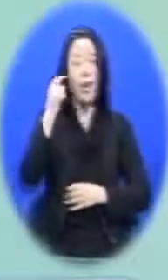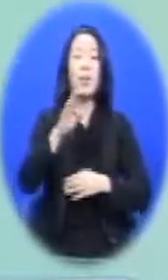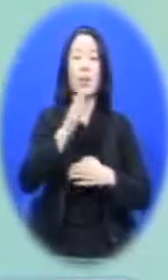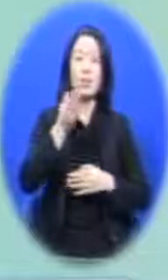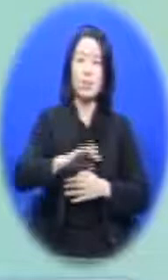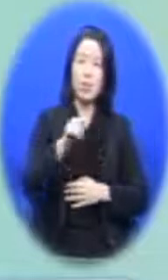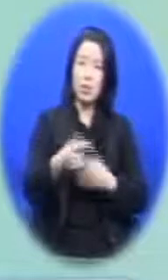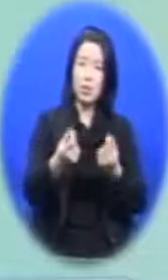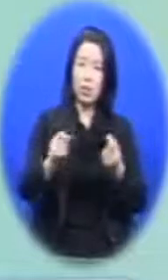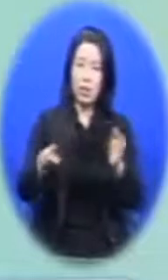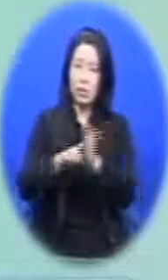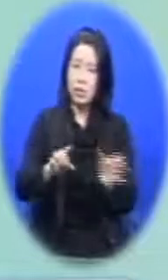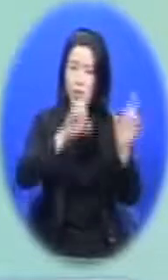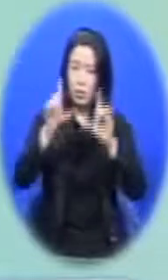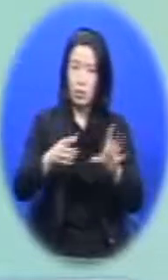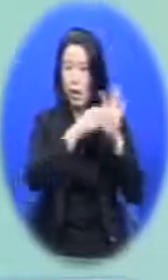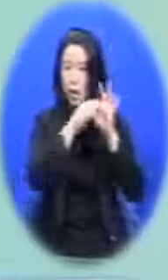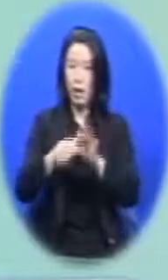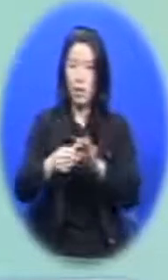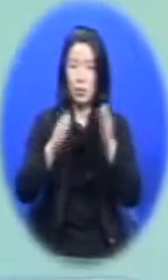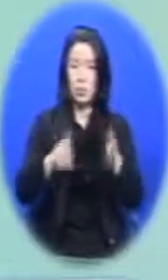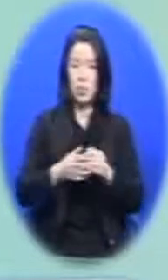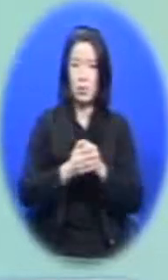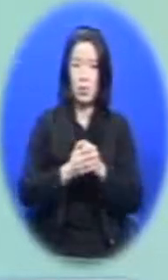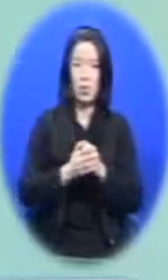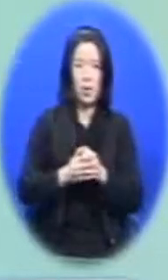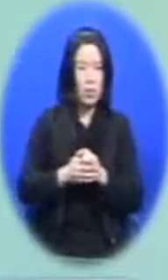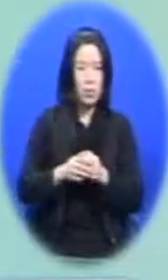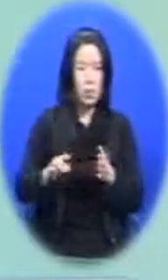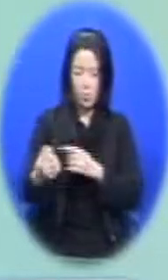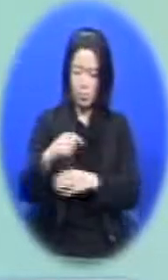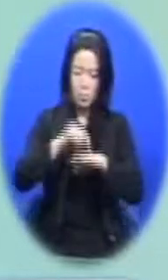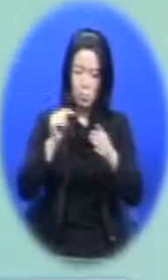그런데 그렇게 신앙생활 하면서 심령은 더 황폐해지고